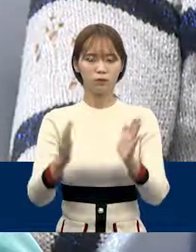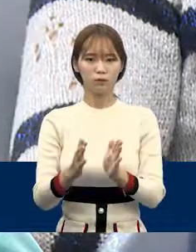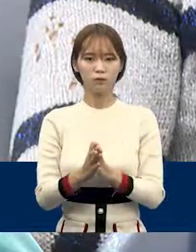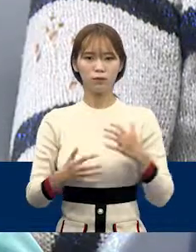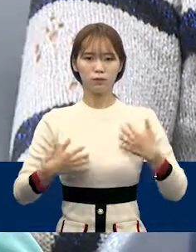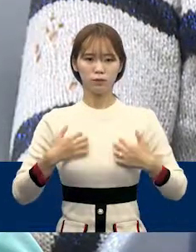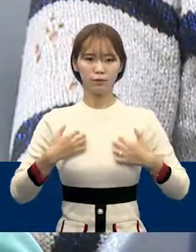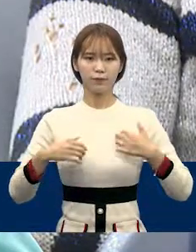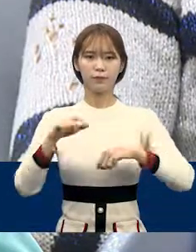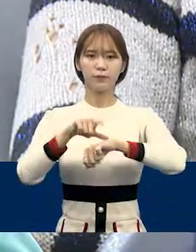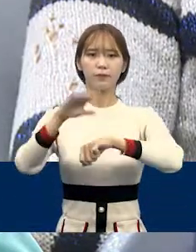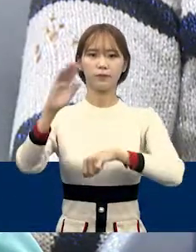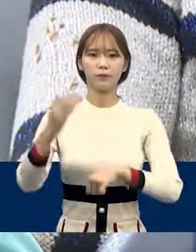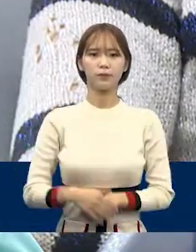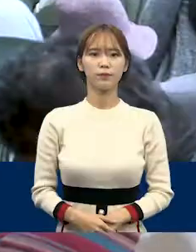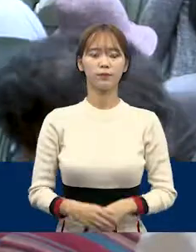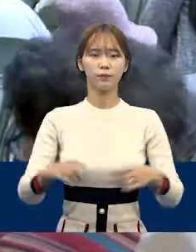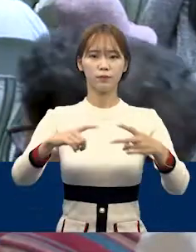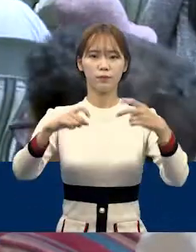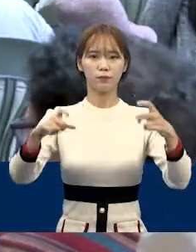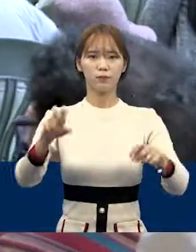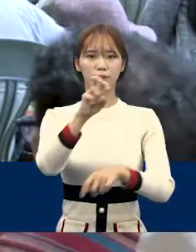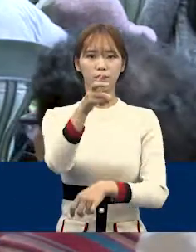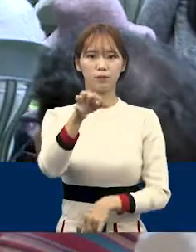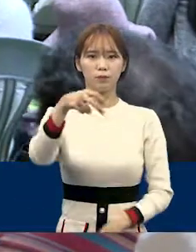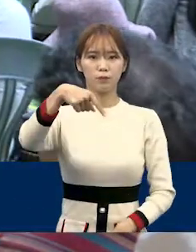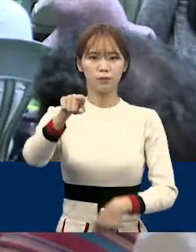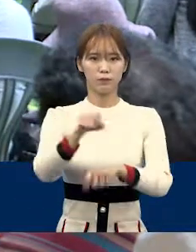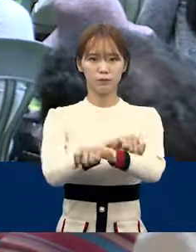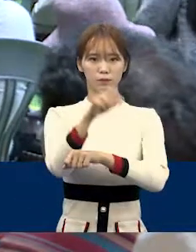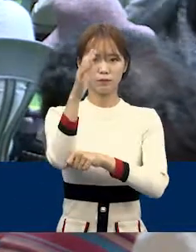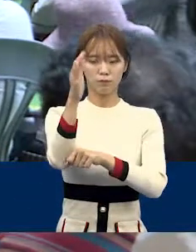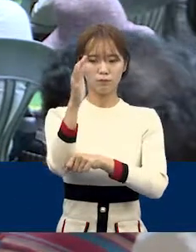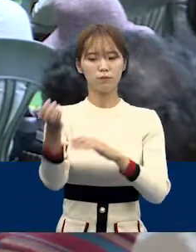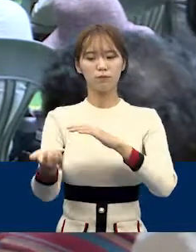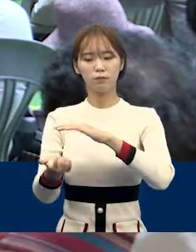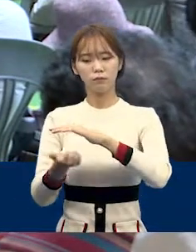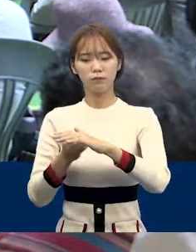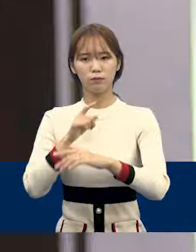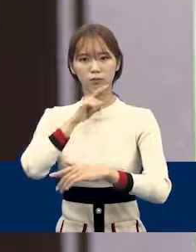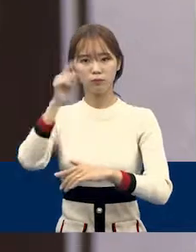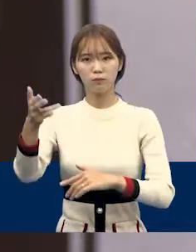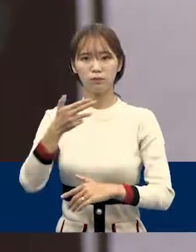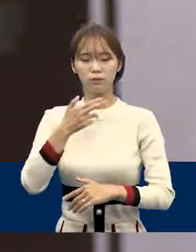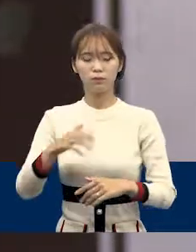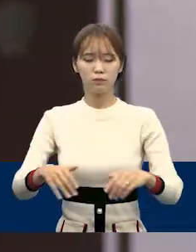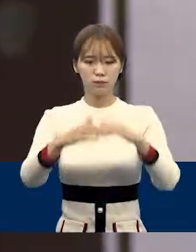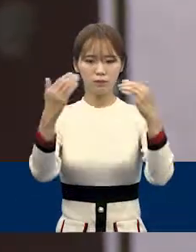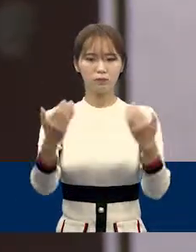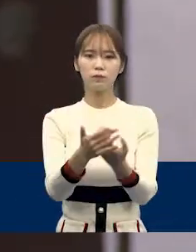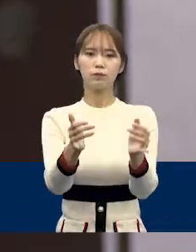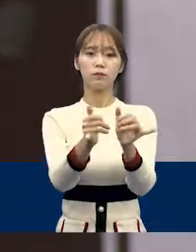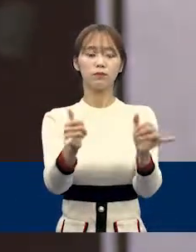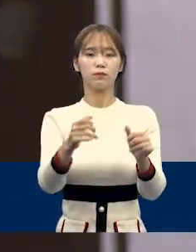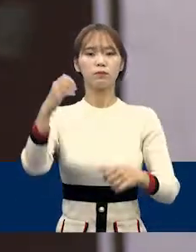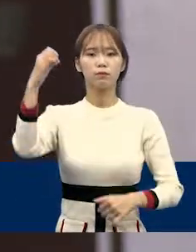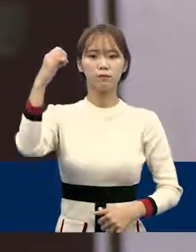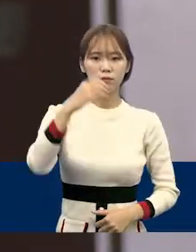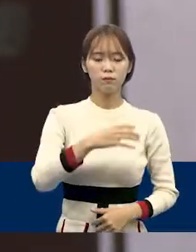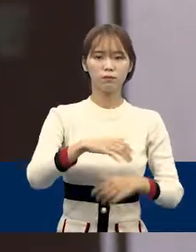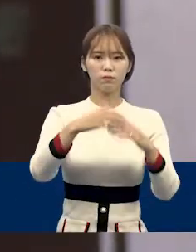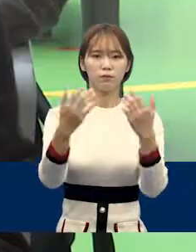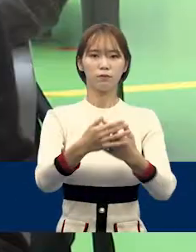즐거운 시간이 됐습니다 동대문구 명사 특강 은 별도의 사전 신청 없이 누구나 참여가 가능하며